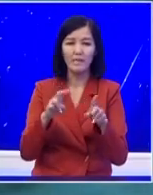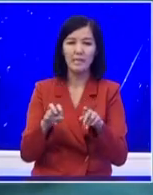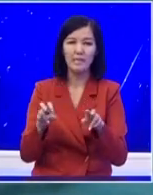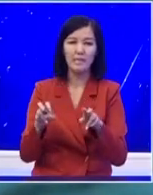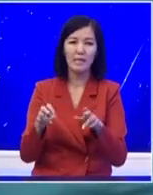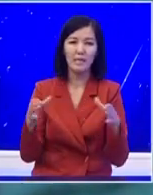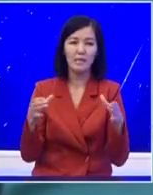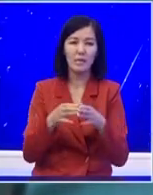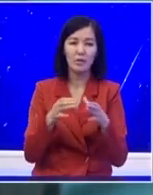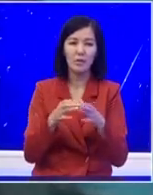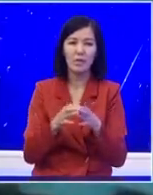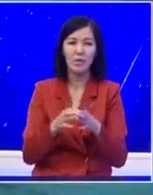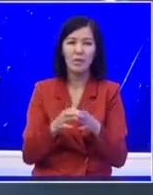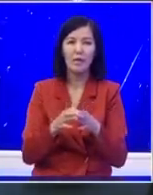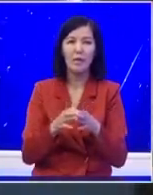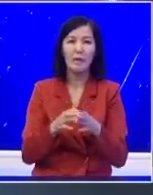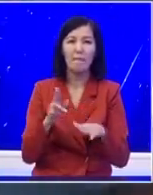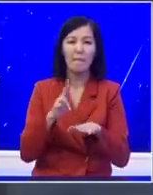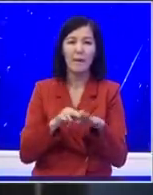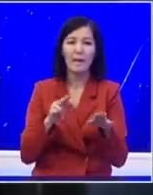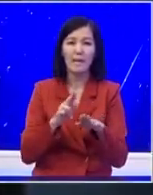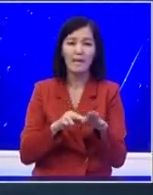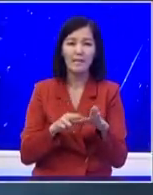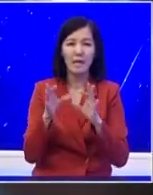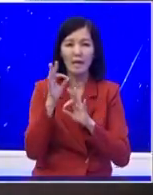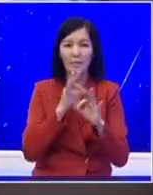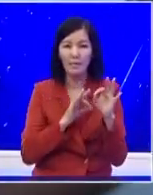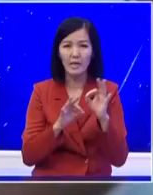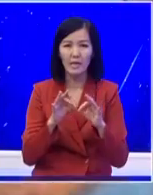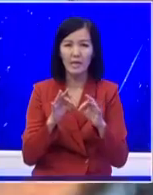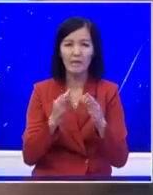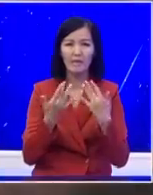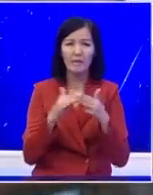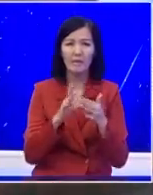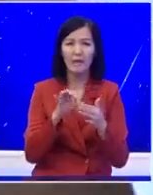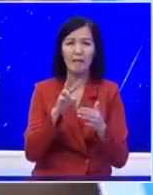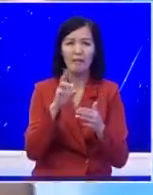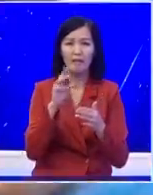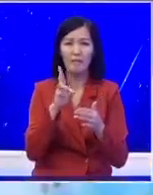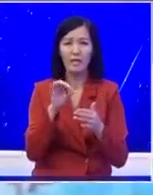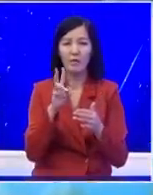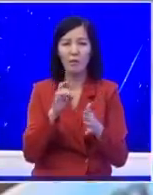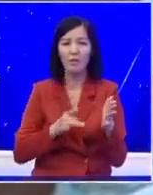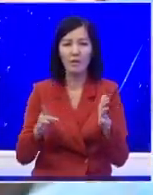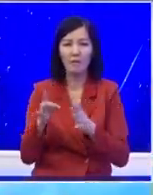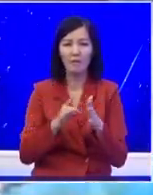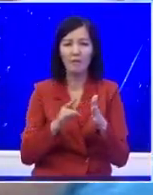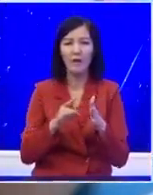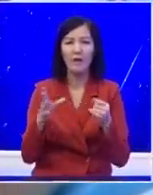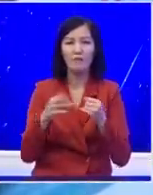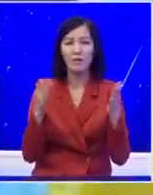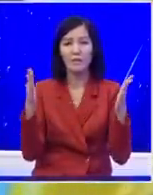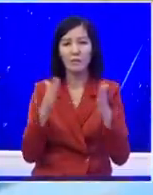мероприятий сотрудниками криминальной полиции накрыта аптека, функционирующая в селе Алтын-Емель Кербулакского района. В частном доме